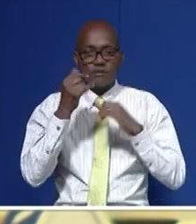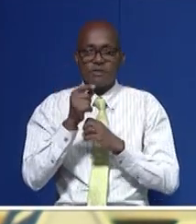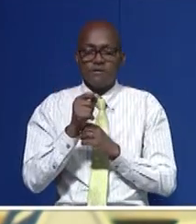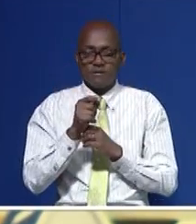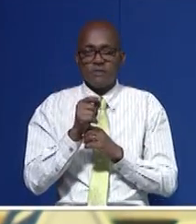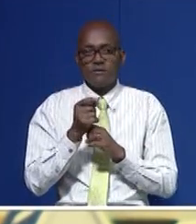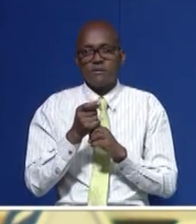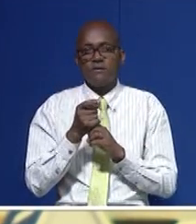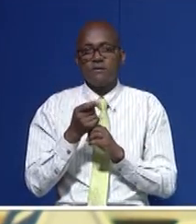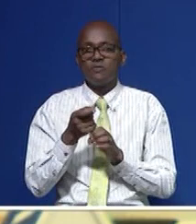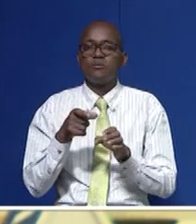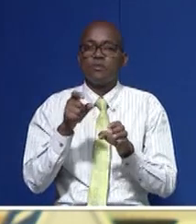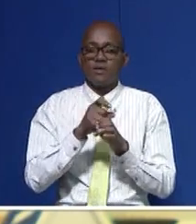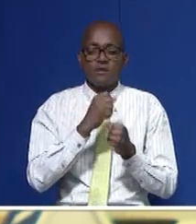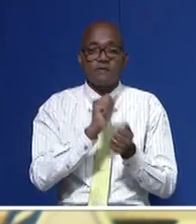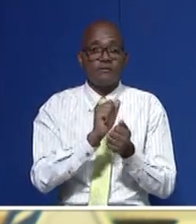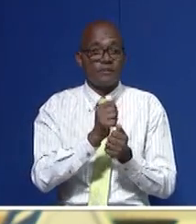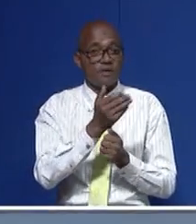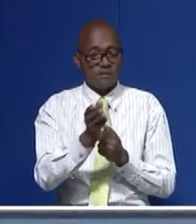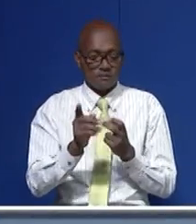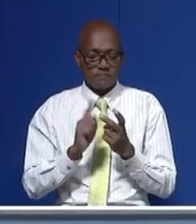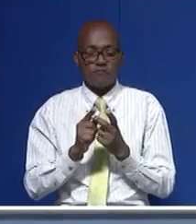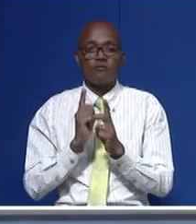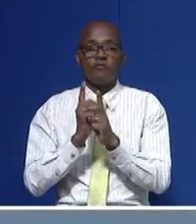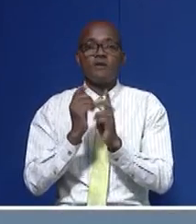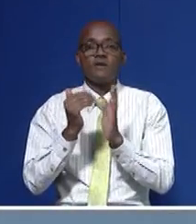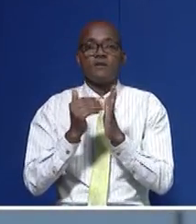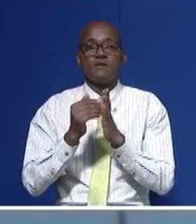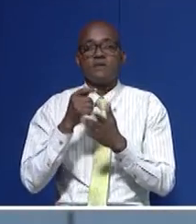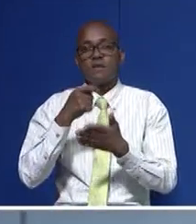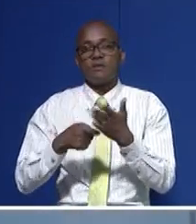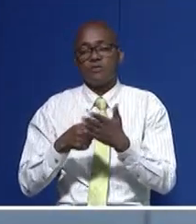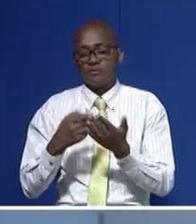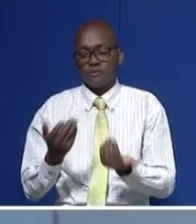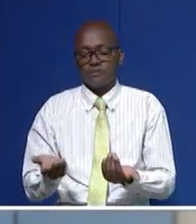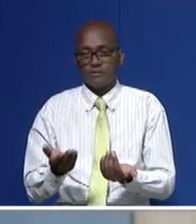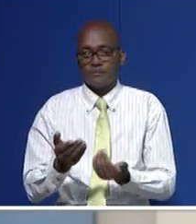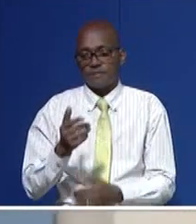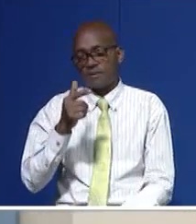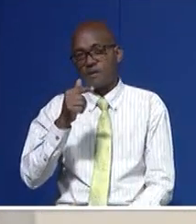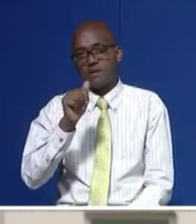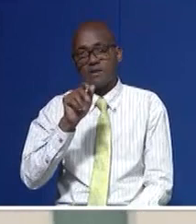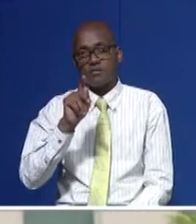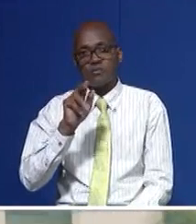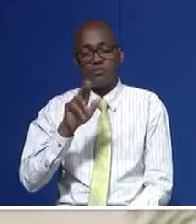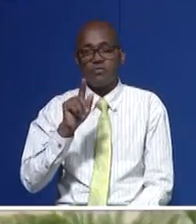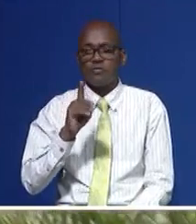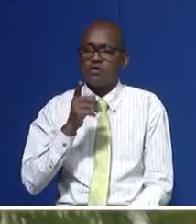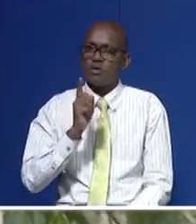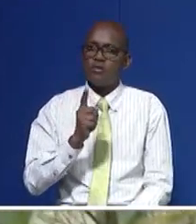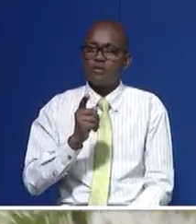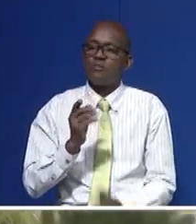vifaa, ushauri mwingine kuzingatia sheria za kodi. Takukuru imeendelea kutoa onyo na kuomba ushirikiano kwa Watanzania